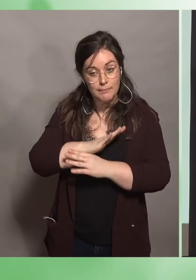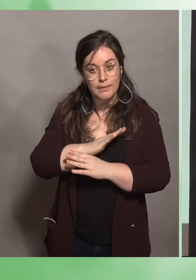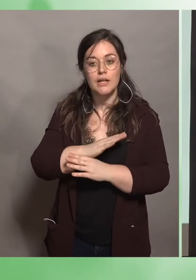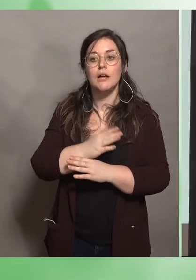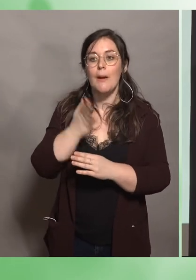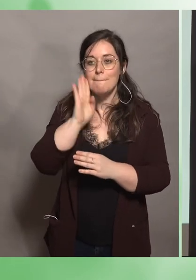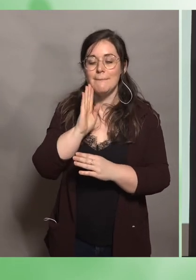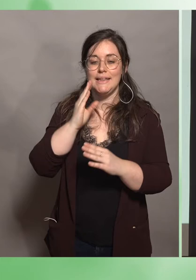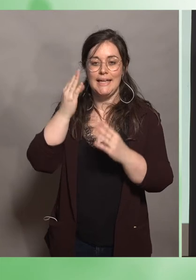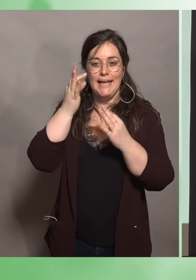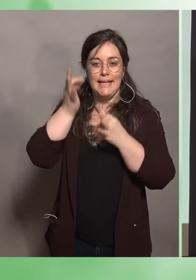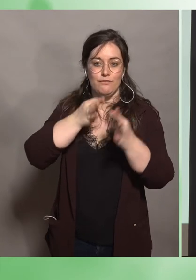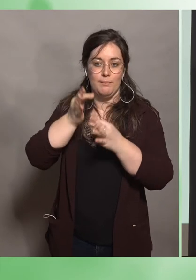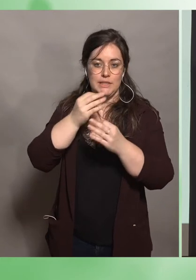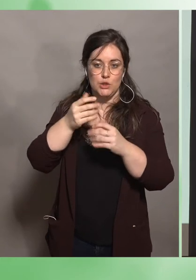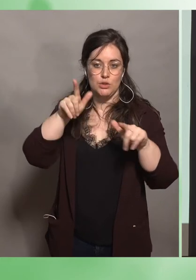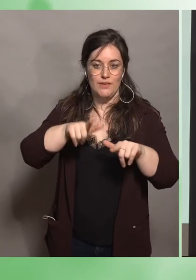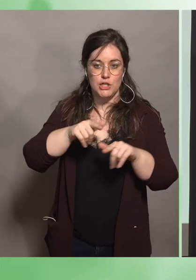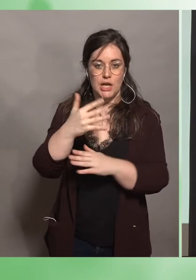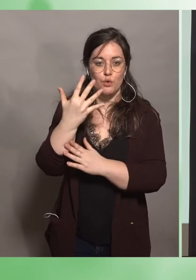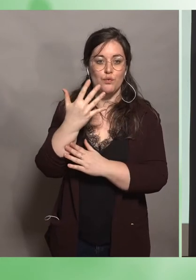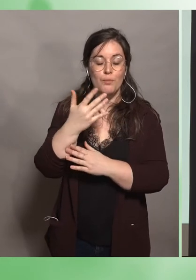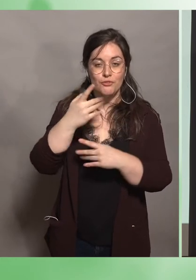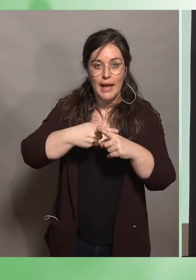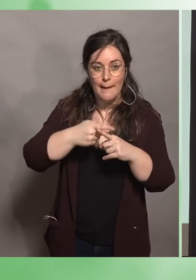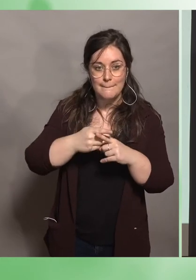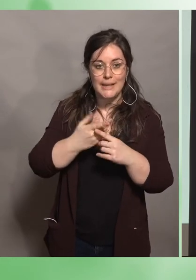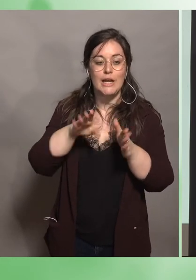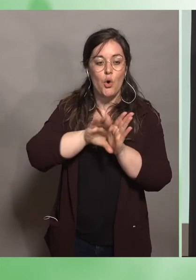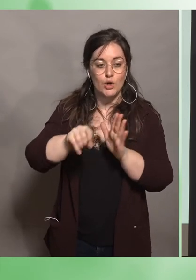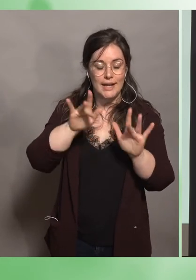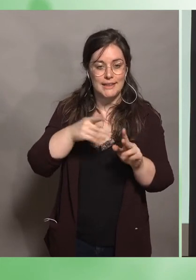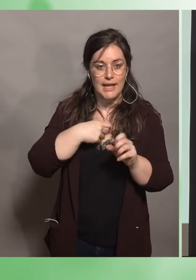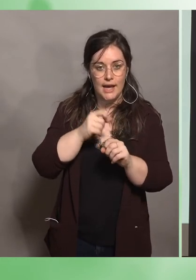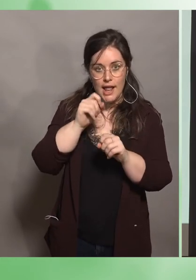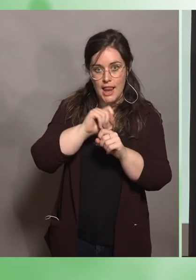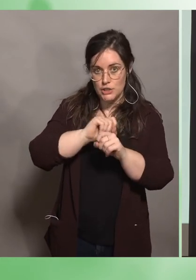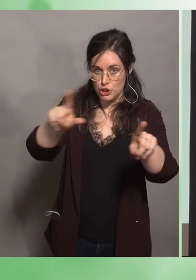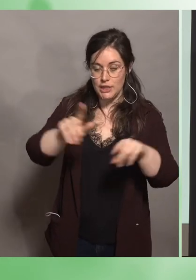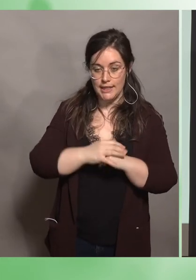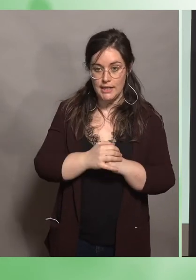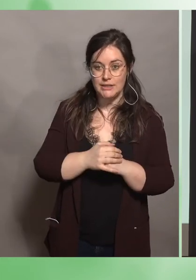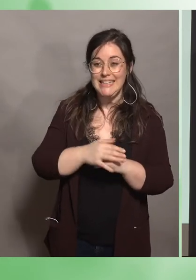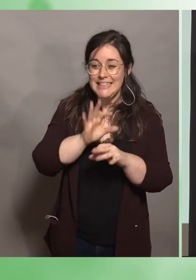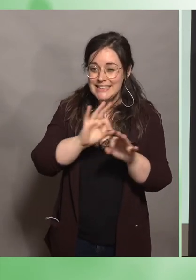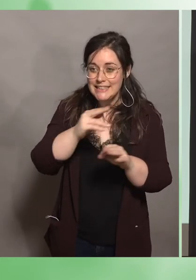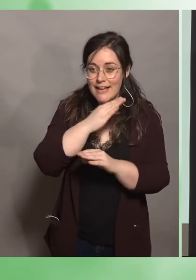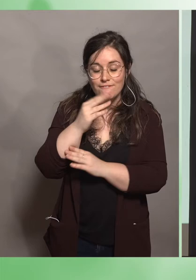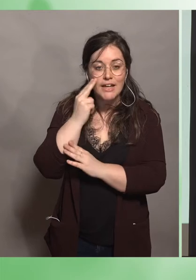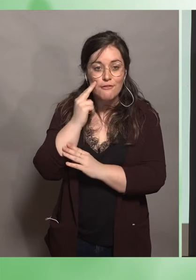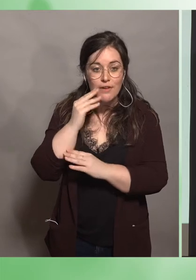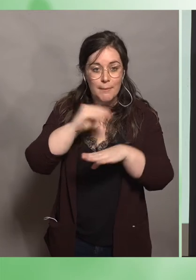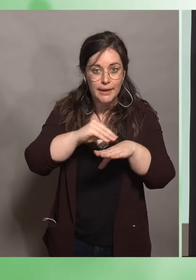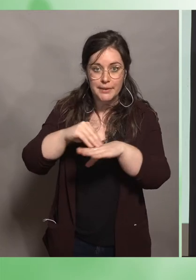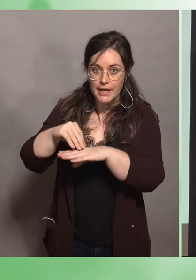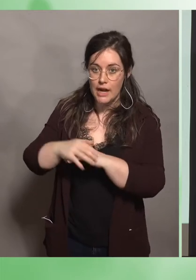unserer Informationsveranstaltung am 5. April. Die wird online sein. Wir schicken einen Link aus. Da haben sich schon sehr viele Unternehmen angemeldet. Man lernt dann